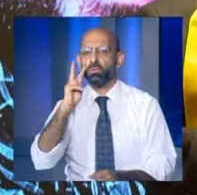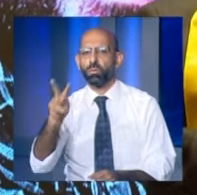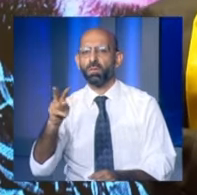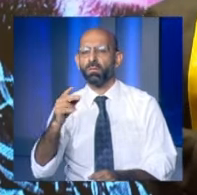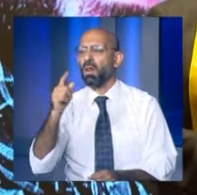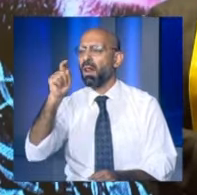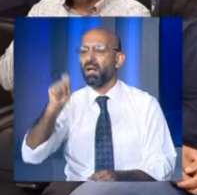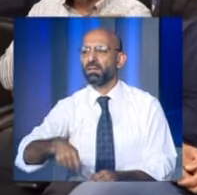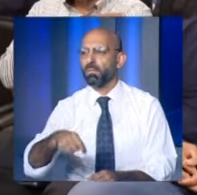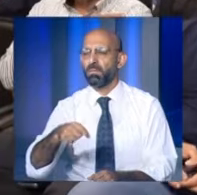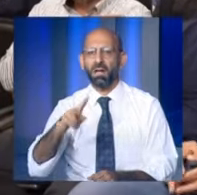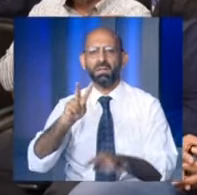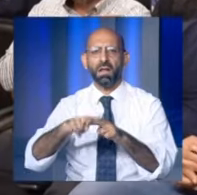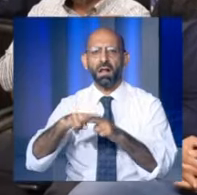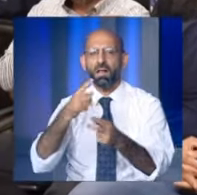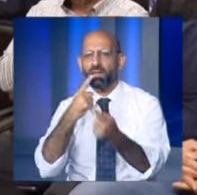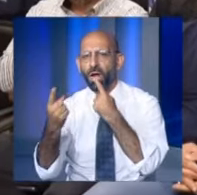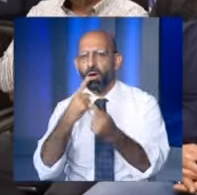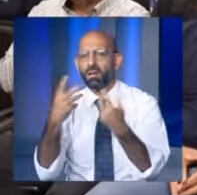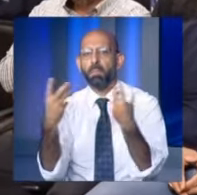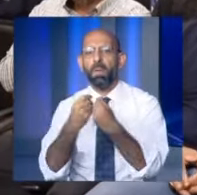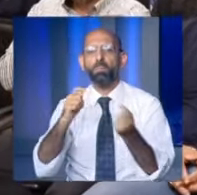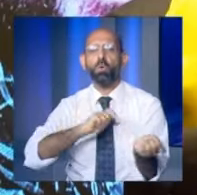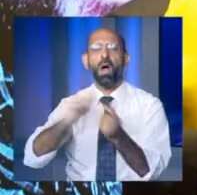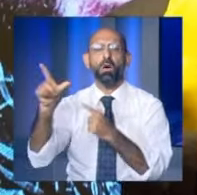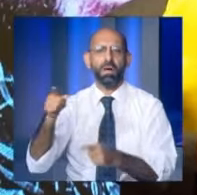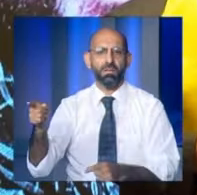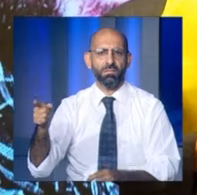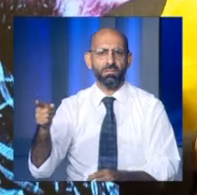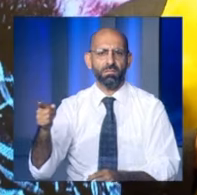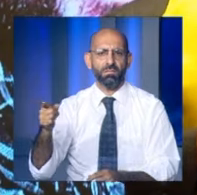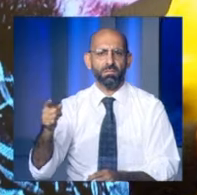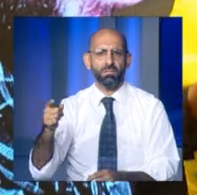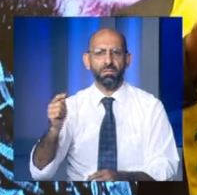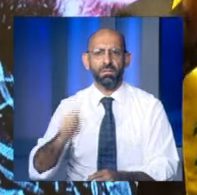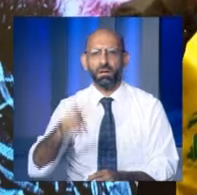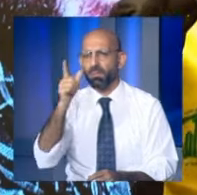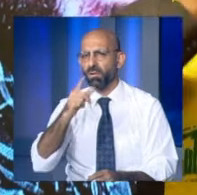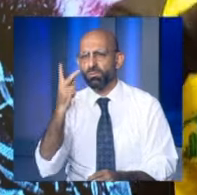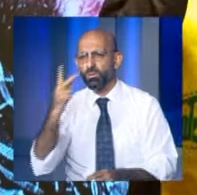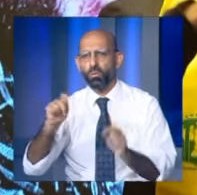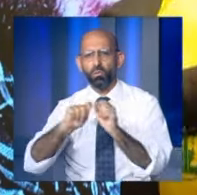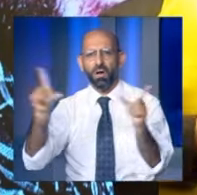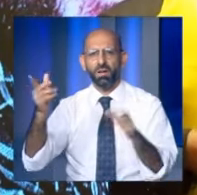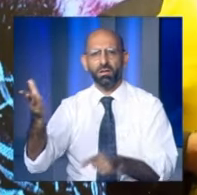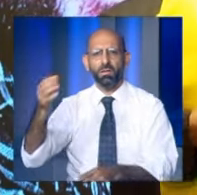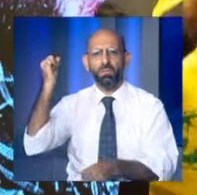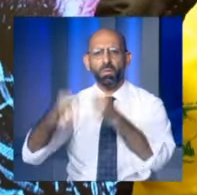أهدافه في غزة. هو مضطر أن يفاوض المقاومة، لكنه يهرب من